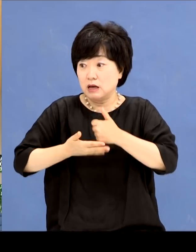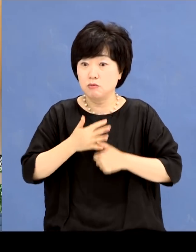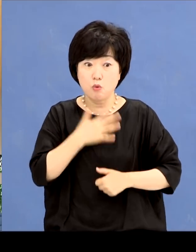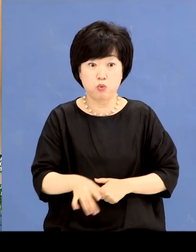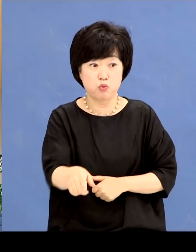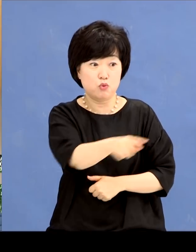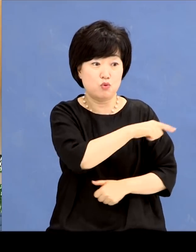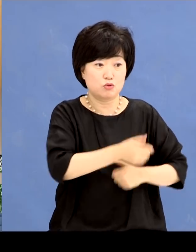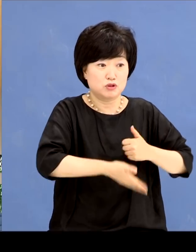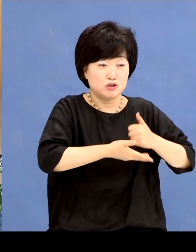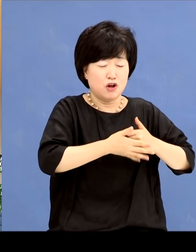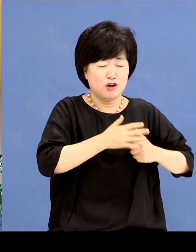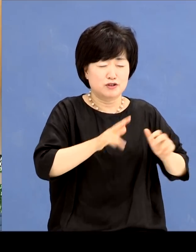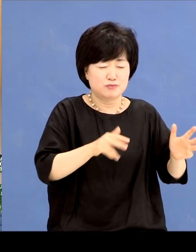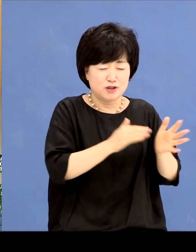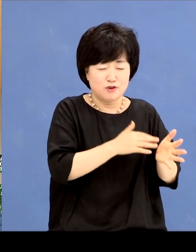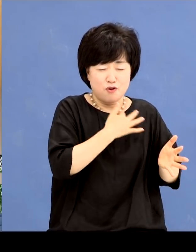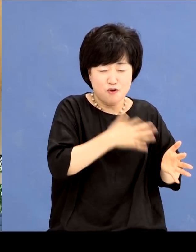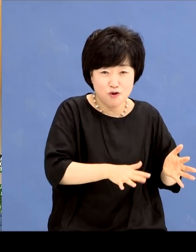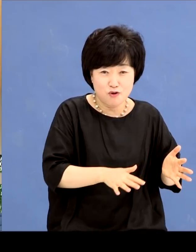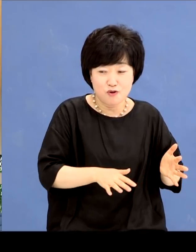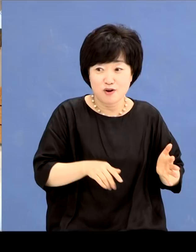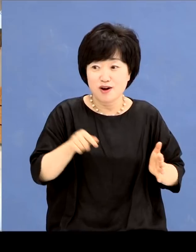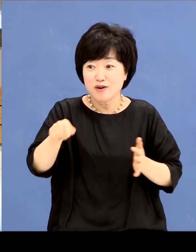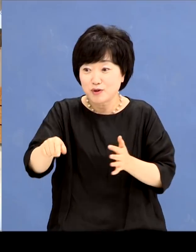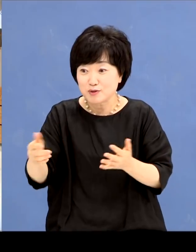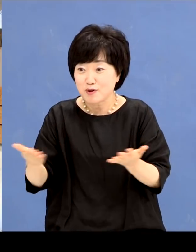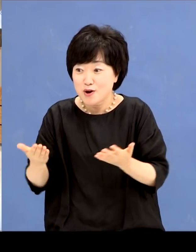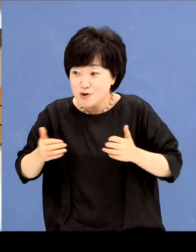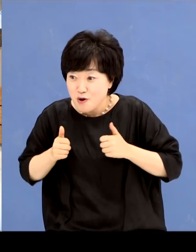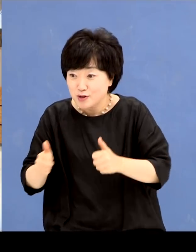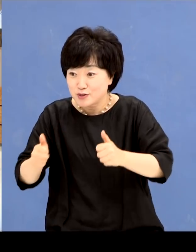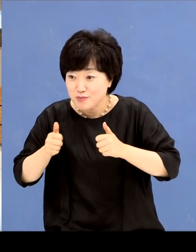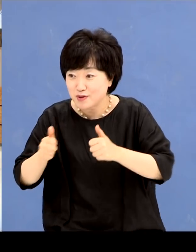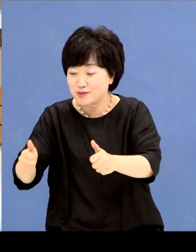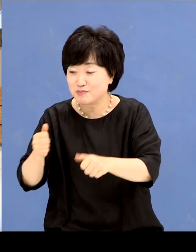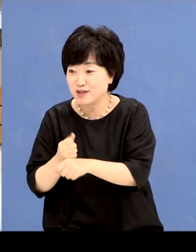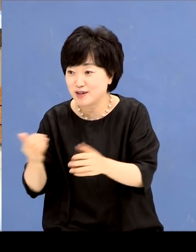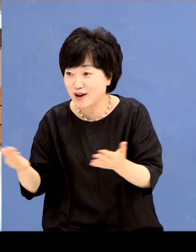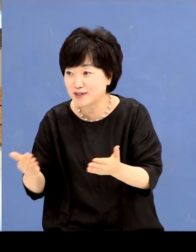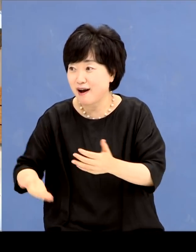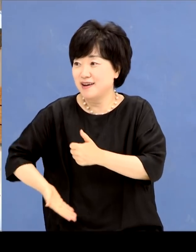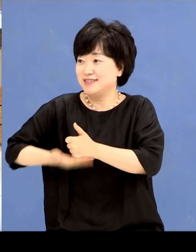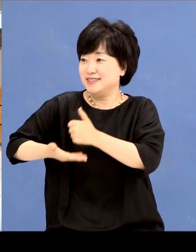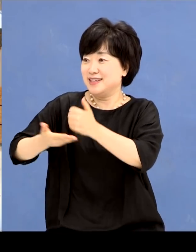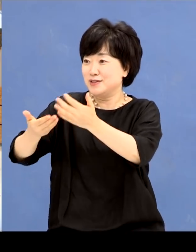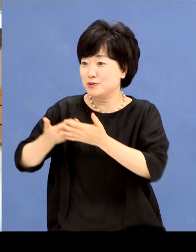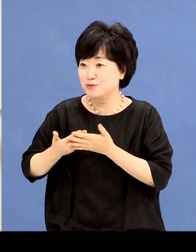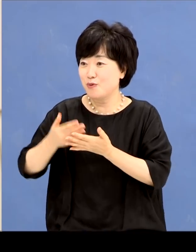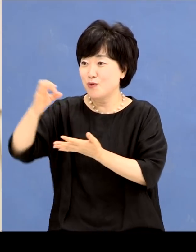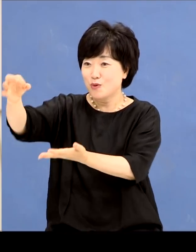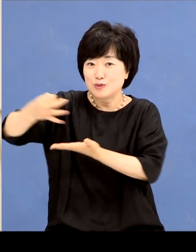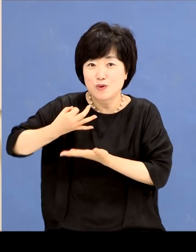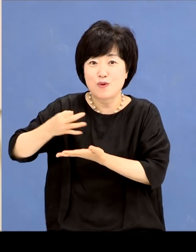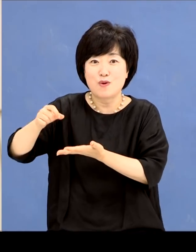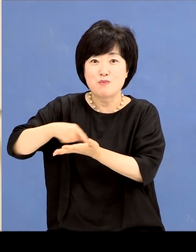네. 그런데 여기는 내가 한 만큼 보상을 해주더라고요. 예, 예. 네. 그리고 칭찬이 있더라고요. 그렇죠. 처음